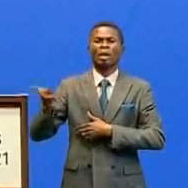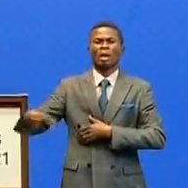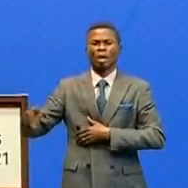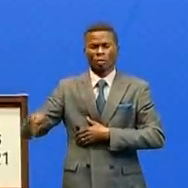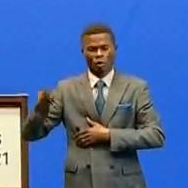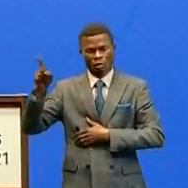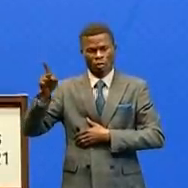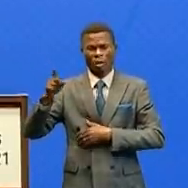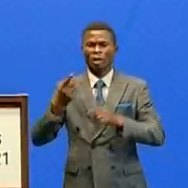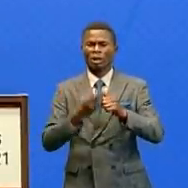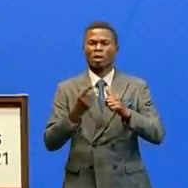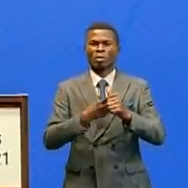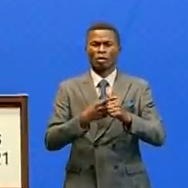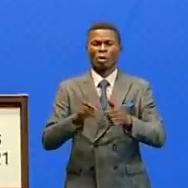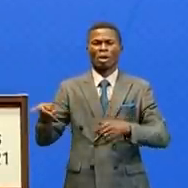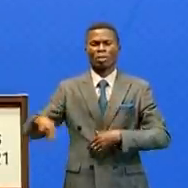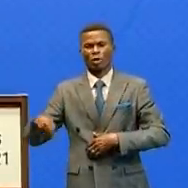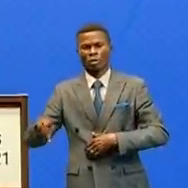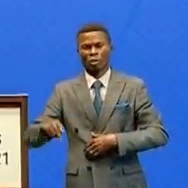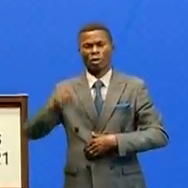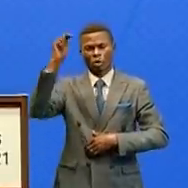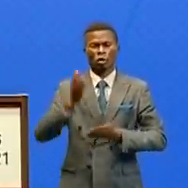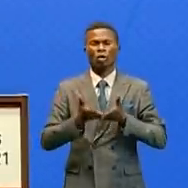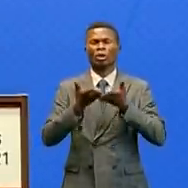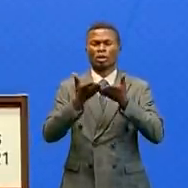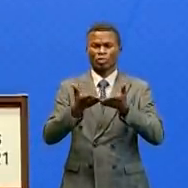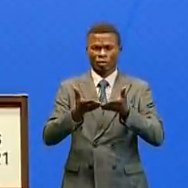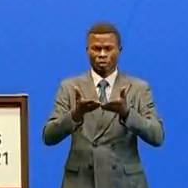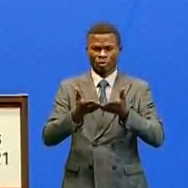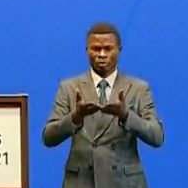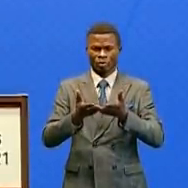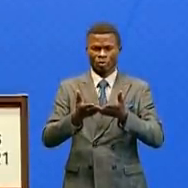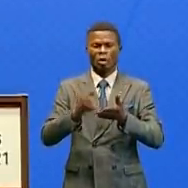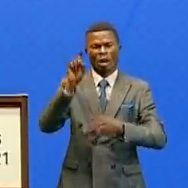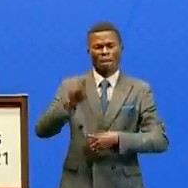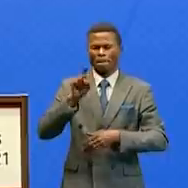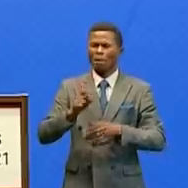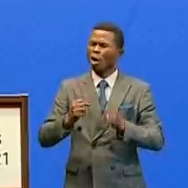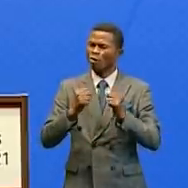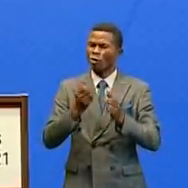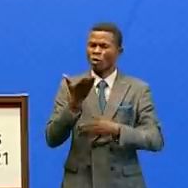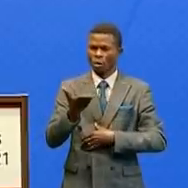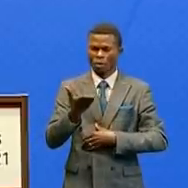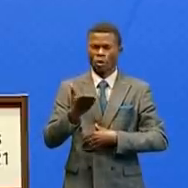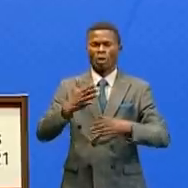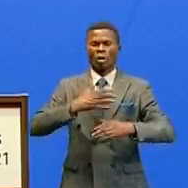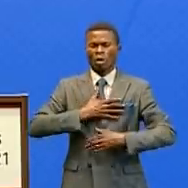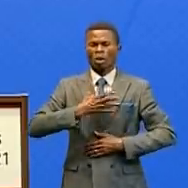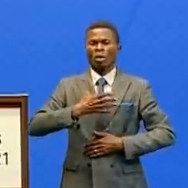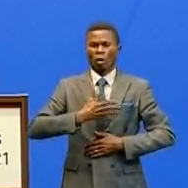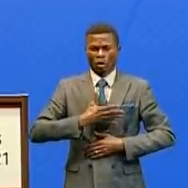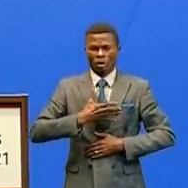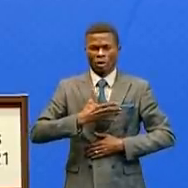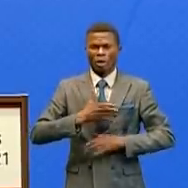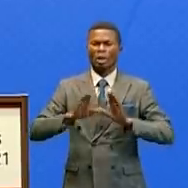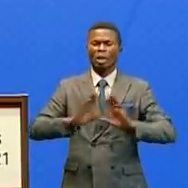pays, particulièrement dans la province du Nord Kivu. Il y a un besoin accru en oxygène qui dépasse